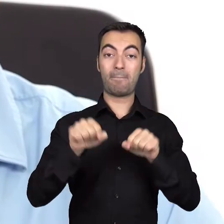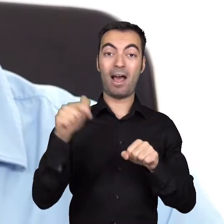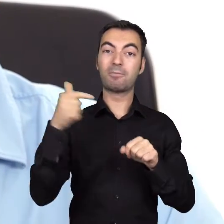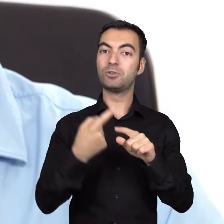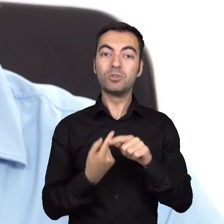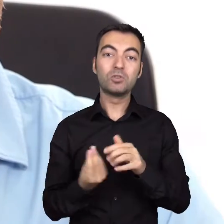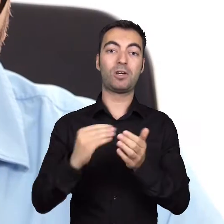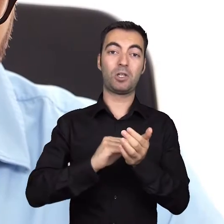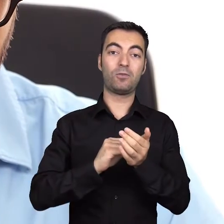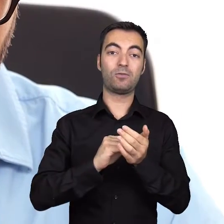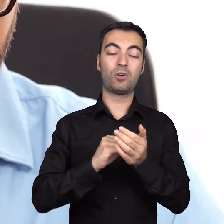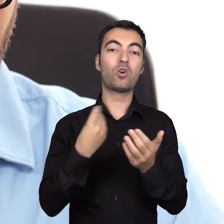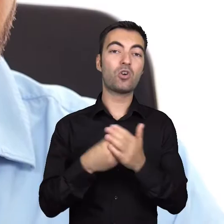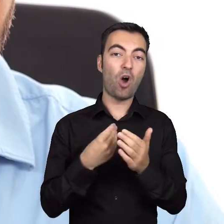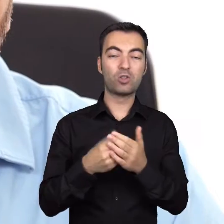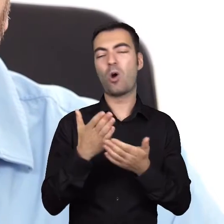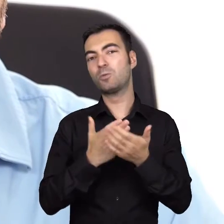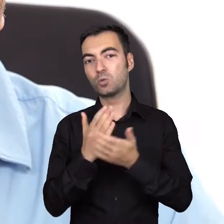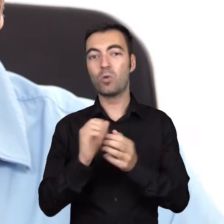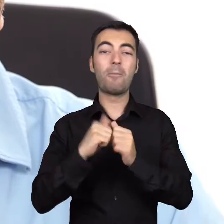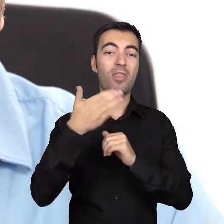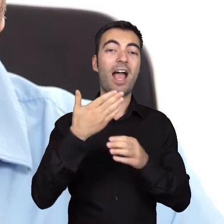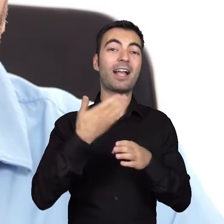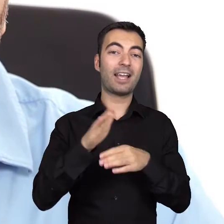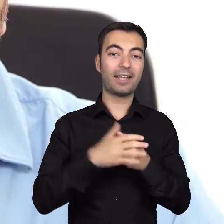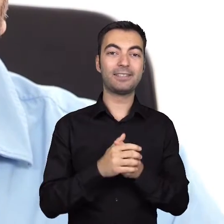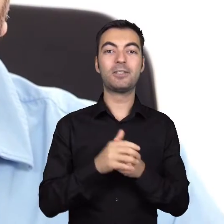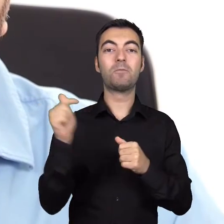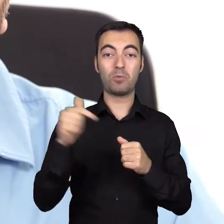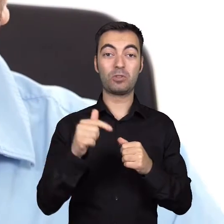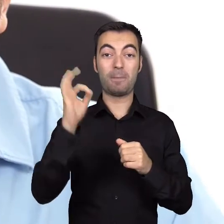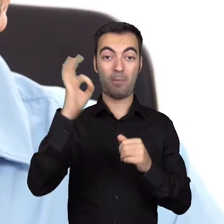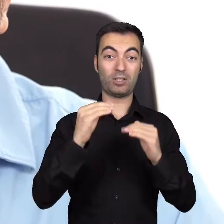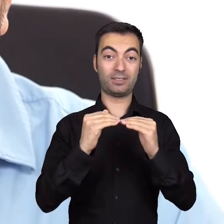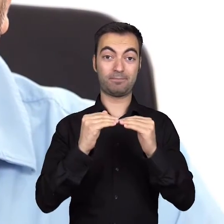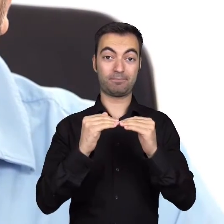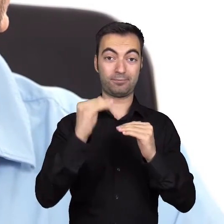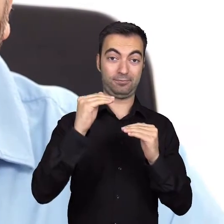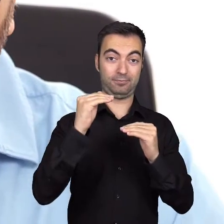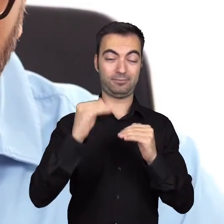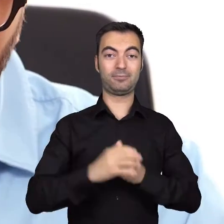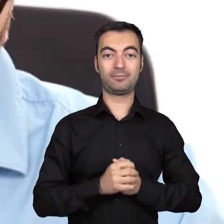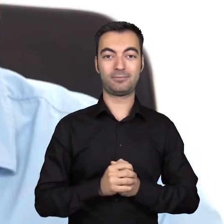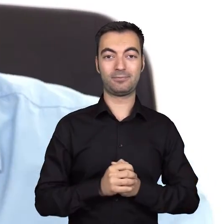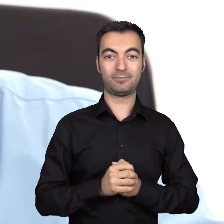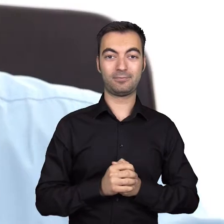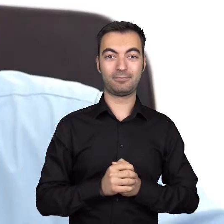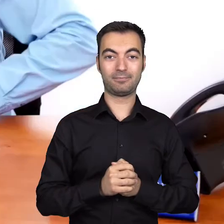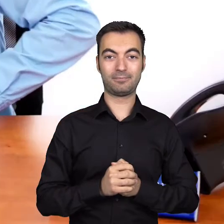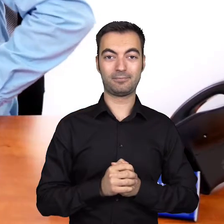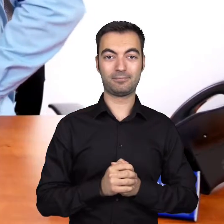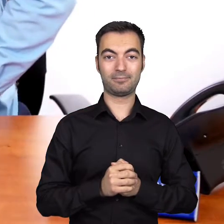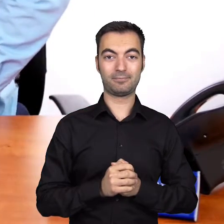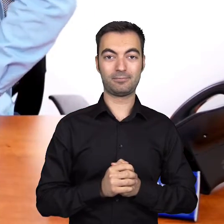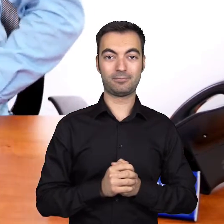jeszcze doliczyć różne koszty związane z obsługą czy udzieleniem kredytu, czyli musi podnieść oprocentowanie o określoną wysokość.